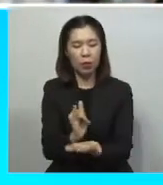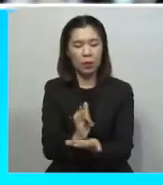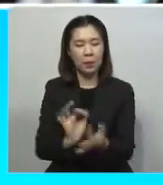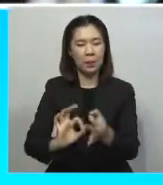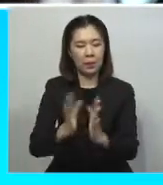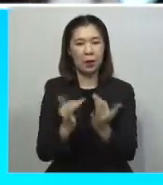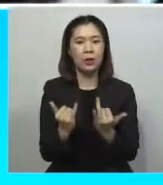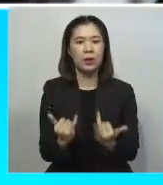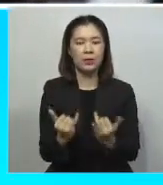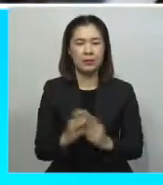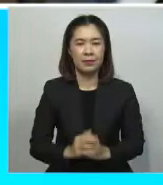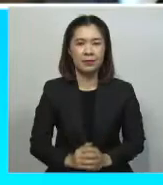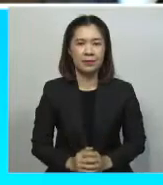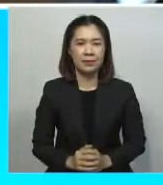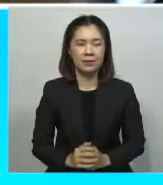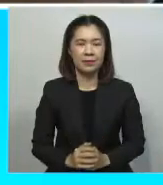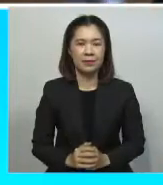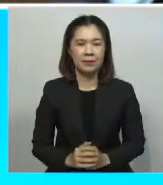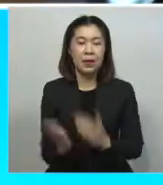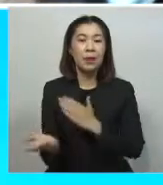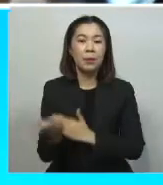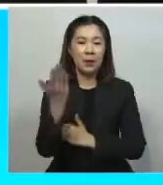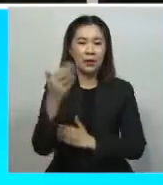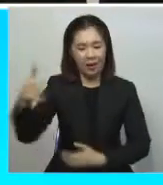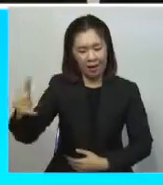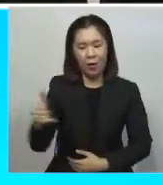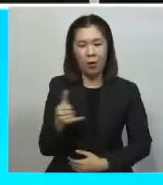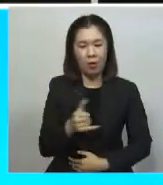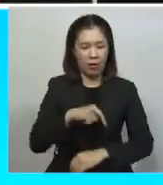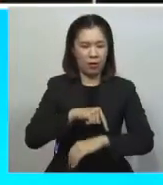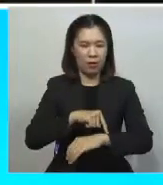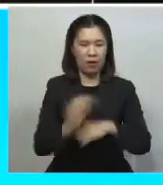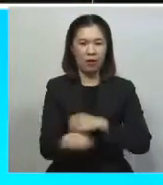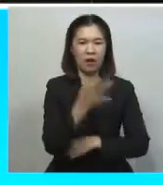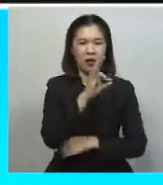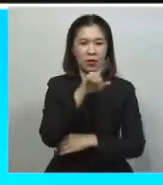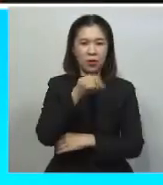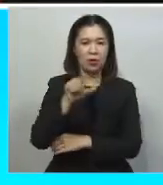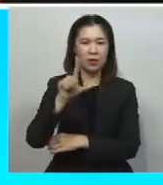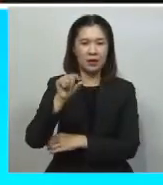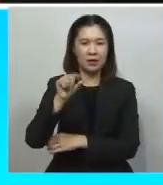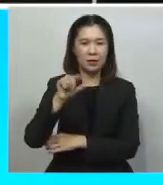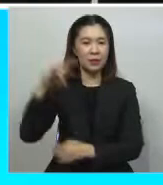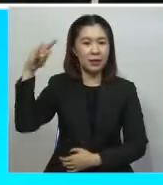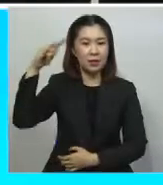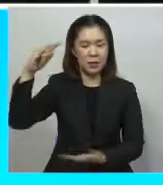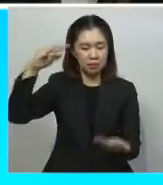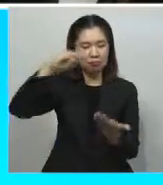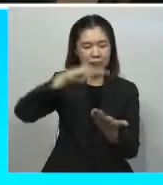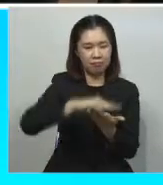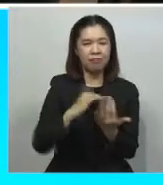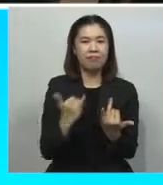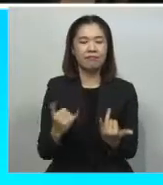คะเพิ่งมาเมื่อเช้าเที่ยว 7:20 ค่ะขึ้นเครื่องบินมาเคารพท่าน